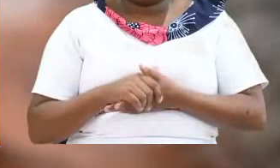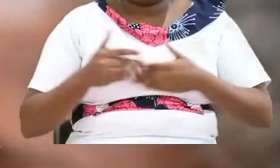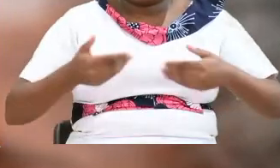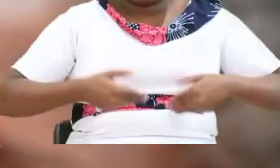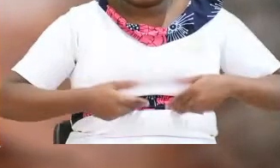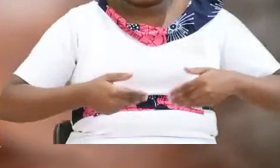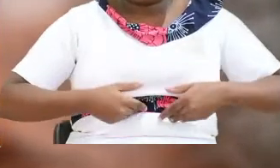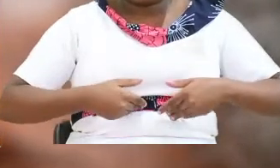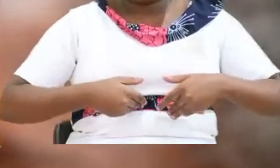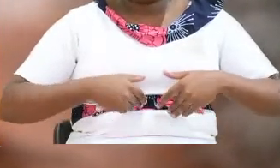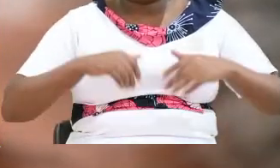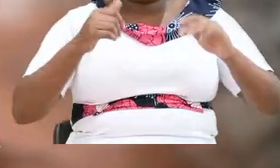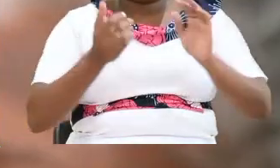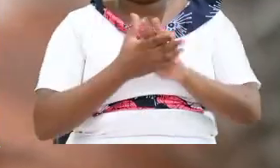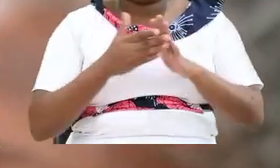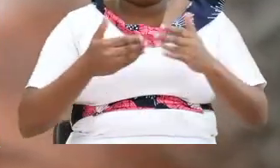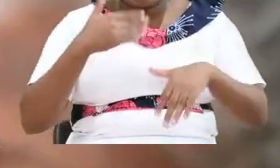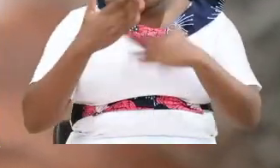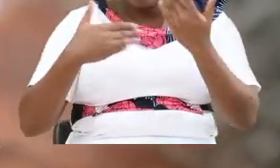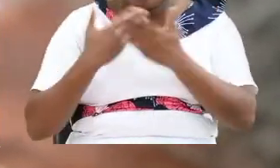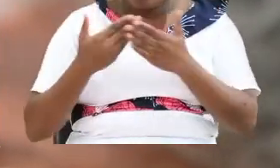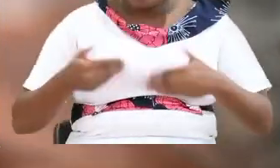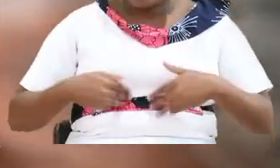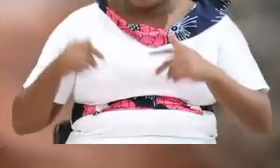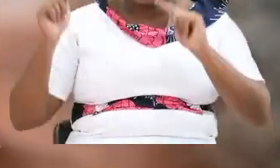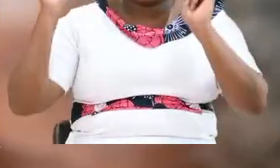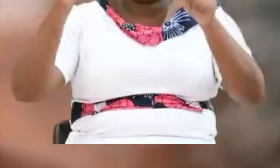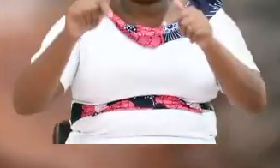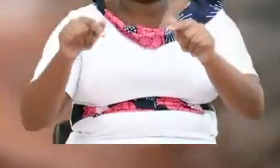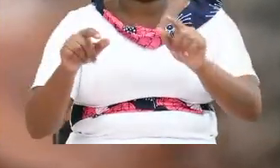na wote wanarika wanaobwa kuhudhuria.